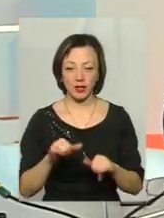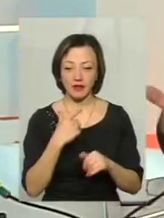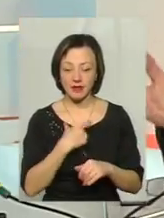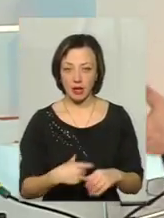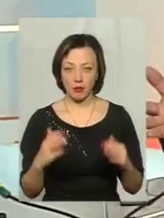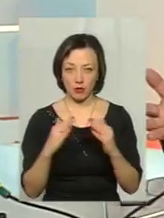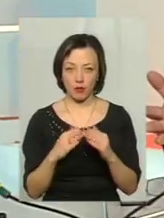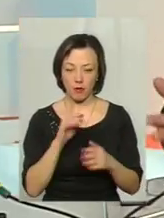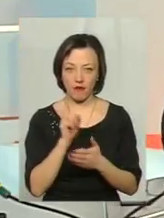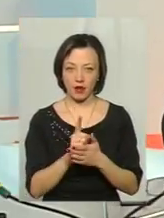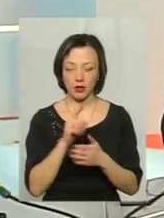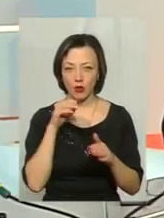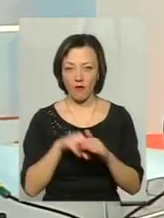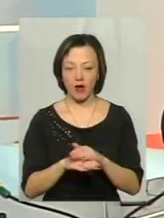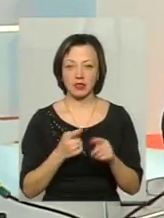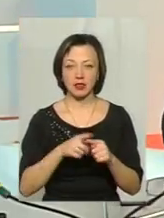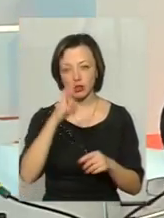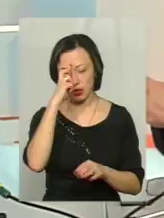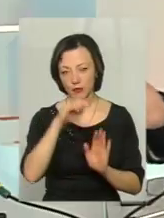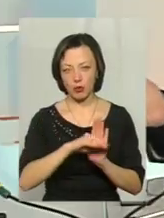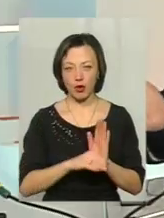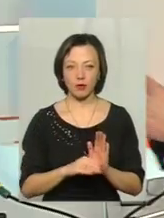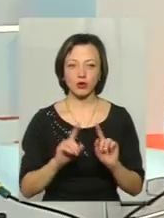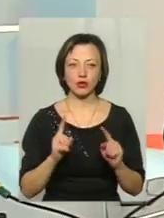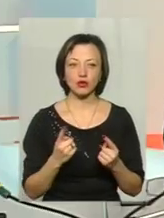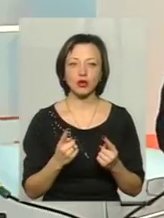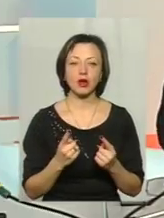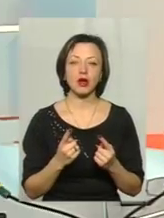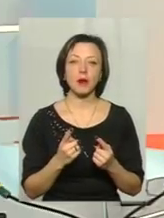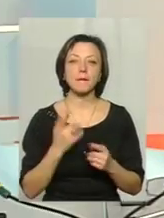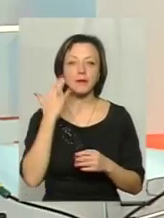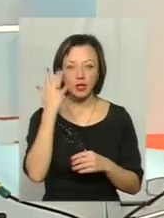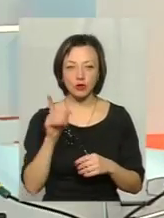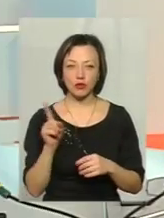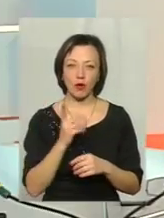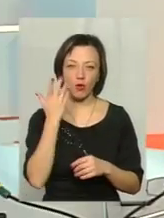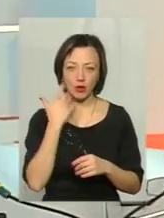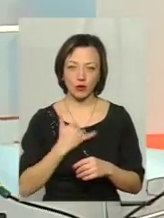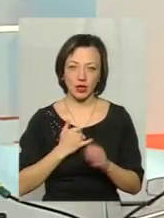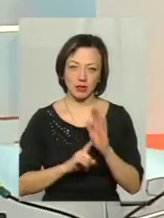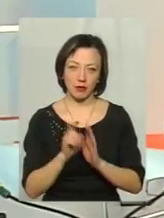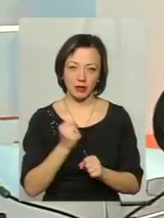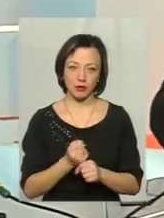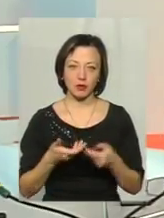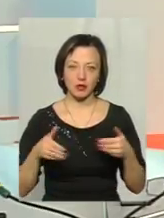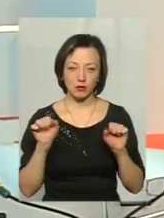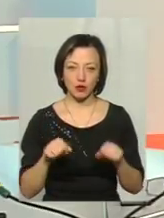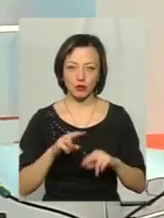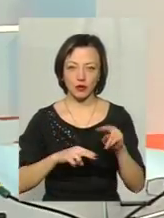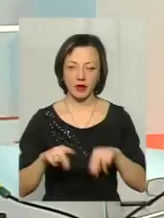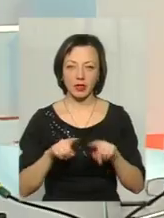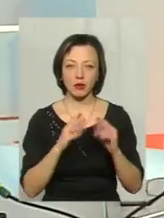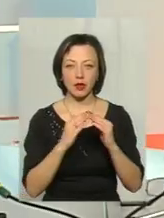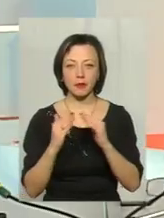в помешканні повинна сховатися. Це повинна державна програма. Я дуже, дуже мрію, що колись вона в нас запрацює, ми зможемо будувати такі будинки. А